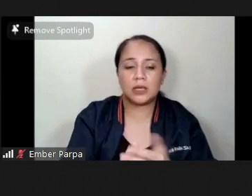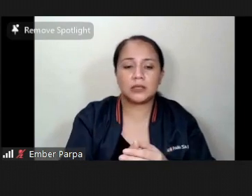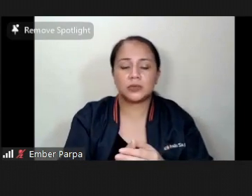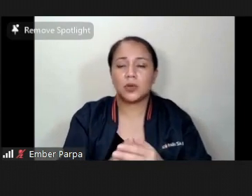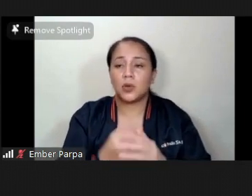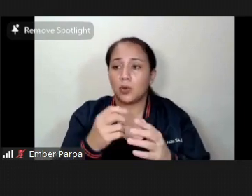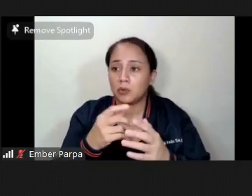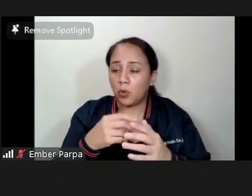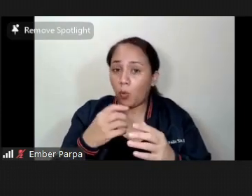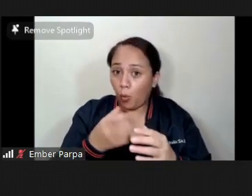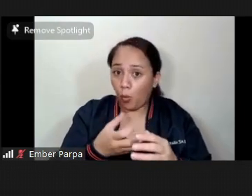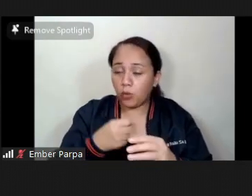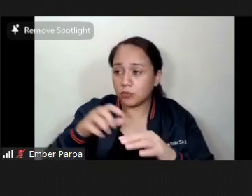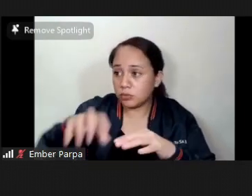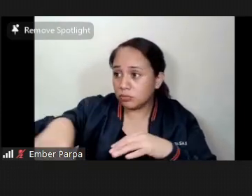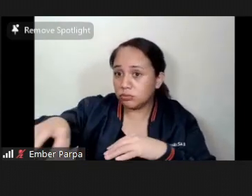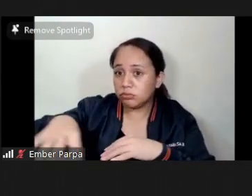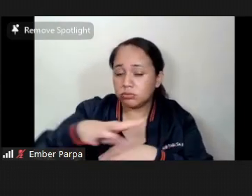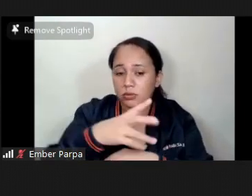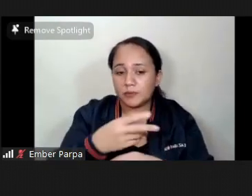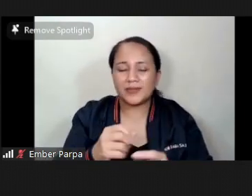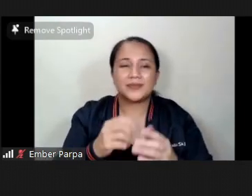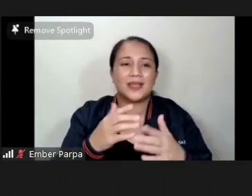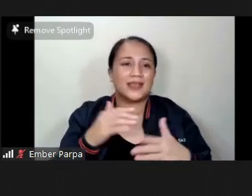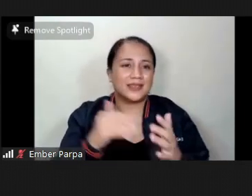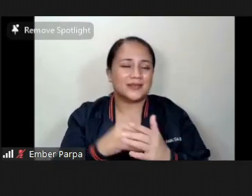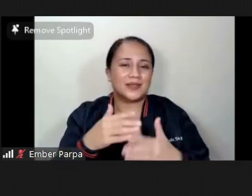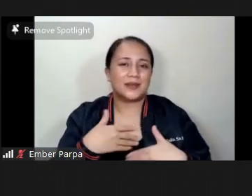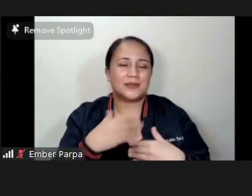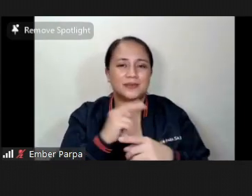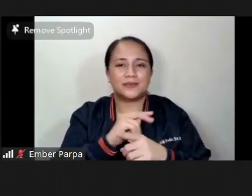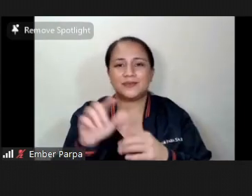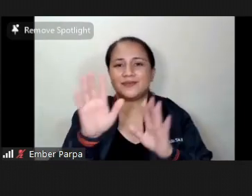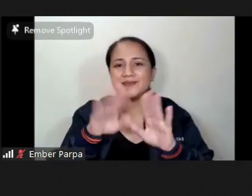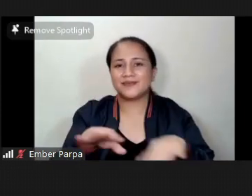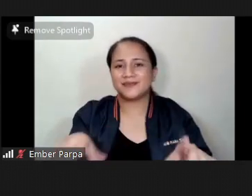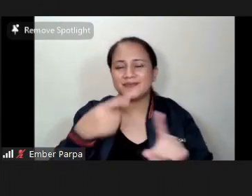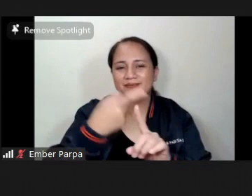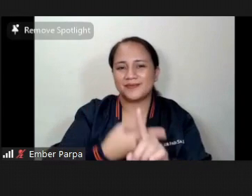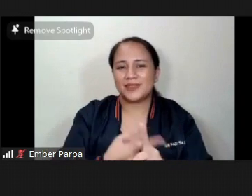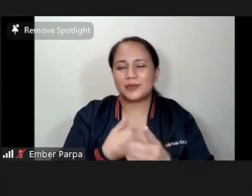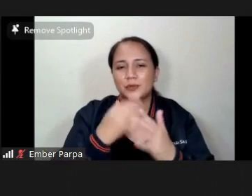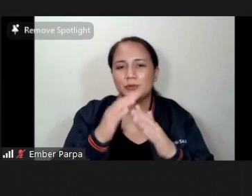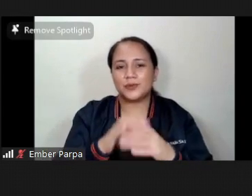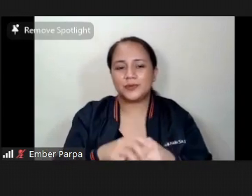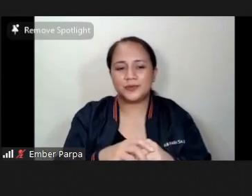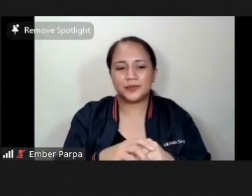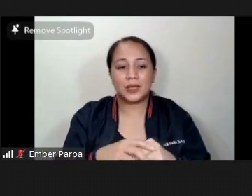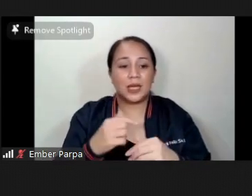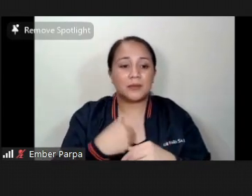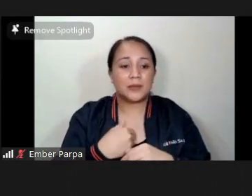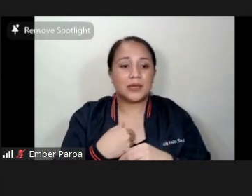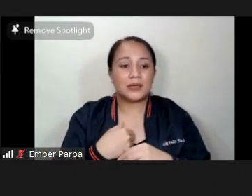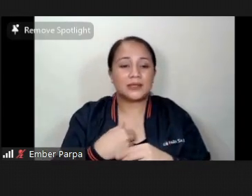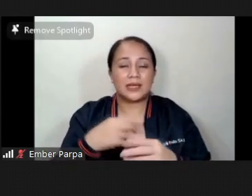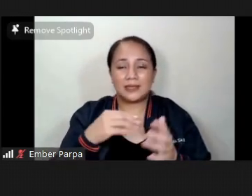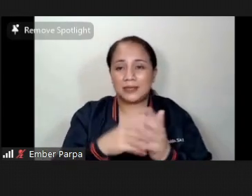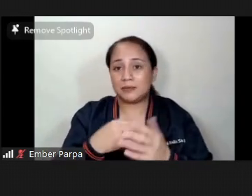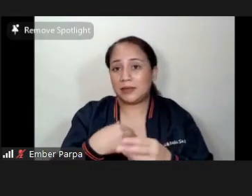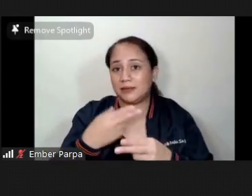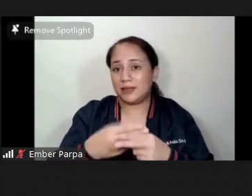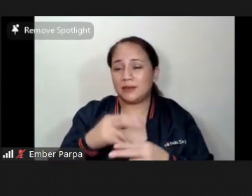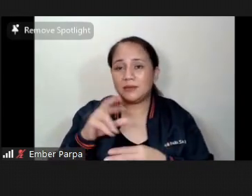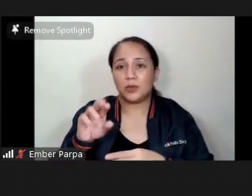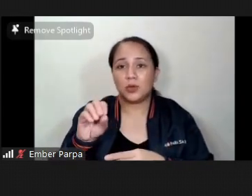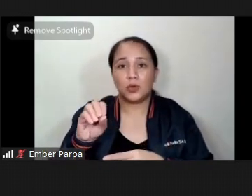paligid. Again, Happy National Children's Month sa lahat ng mga kabataan. Ako nga po pala ulit si Ate